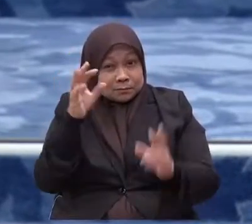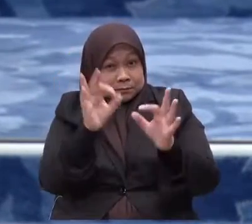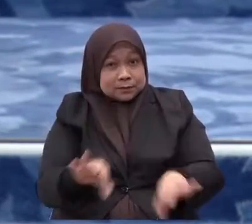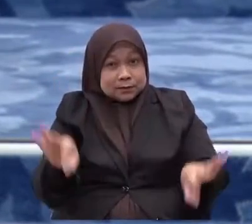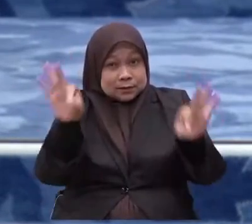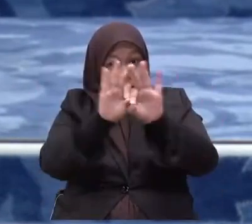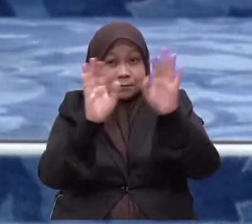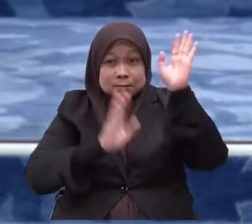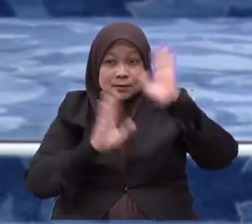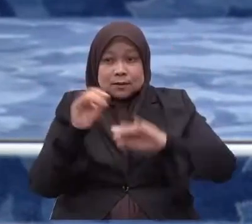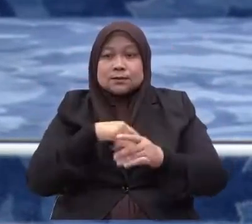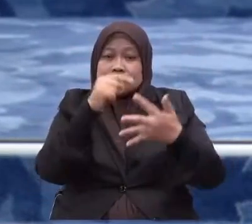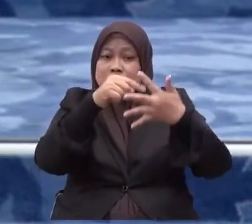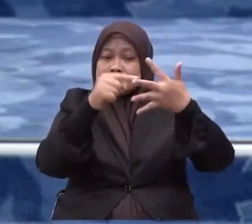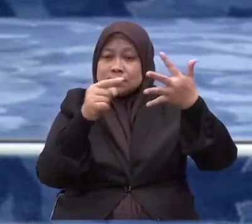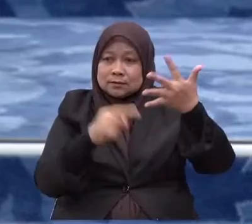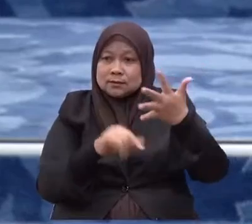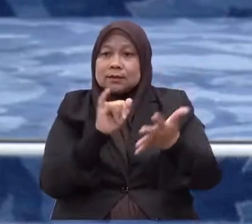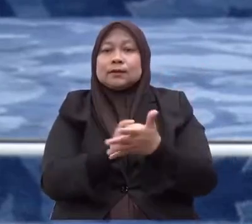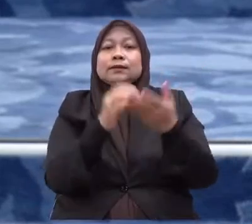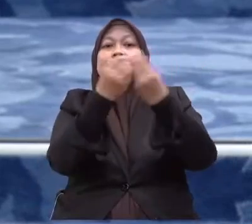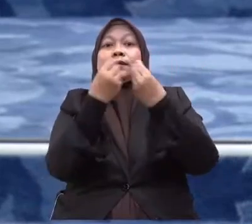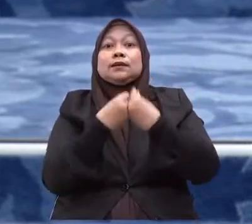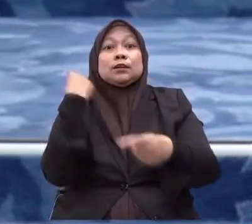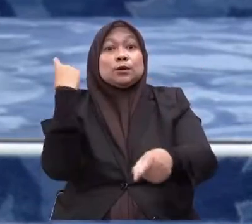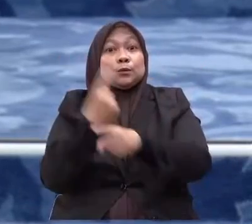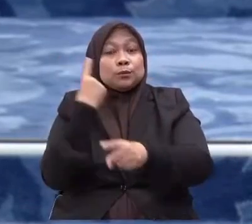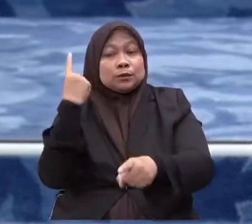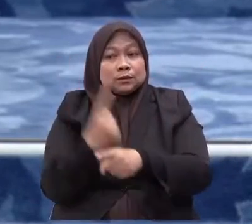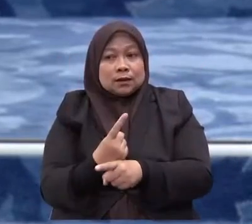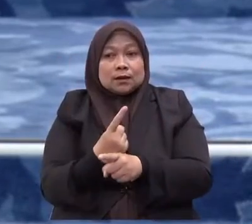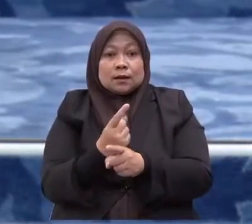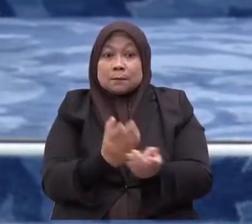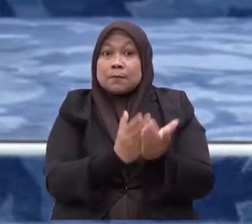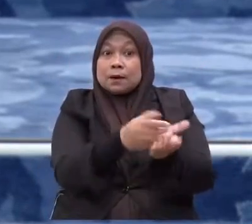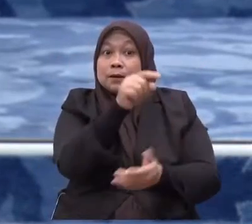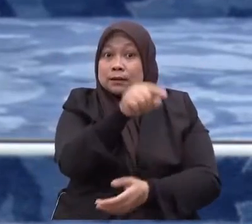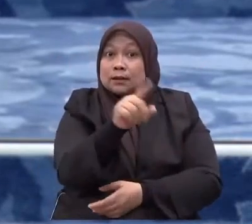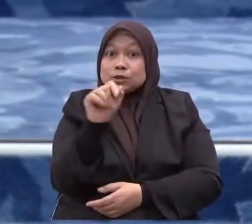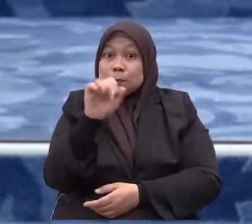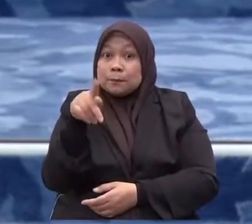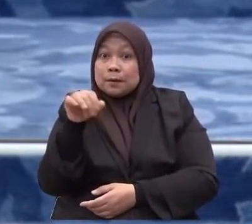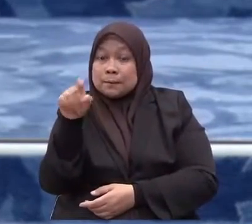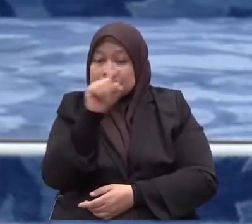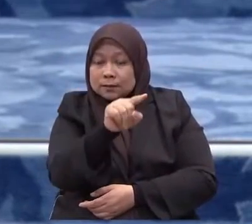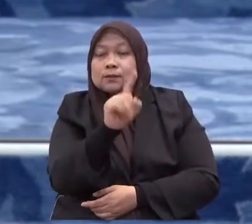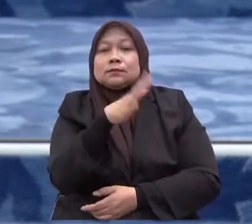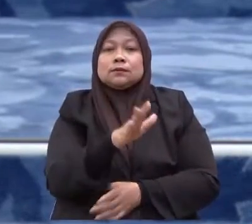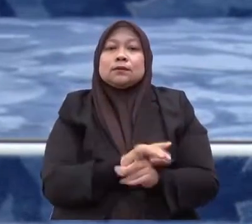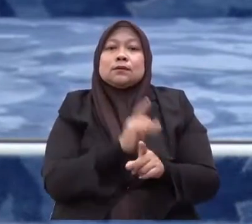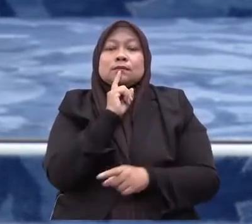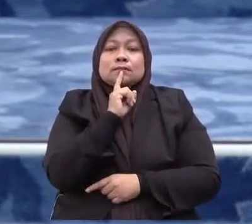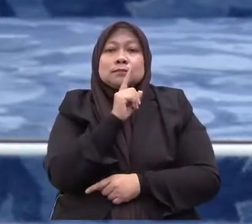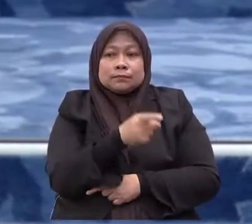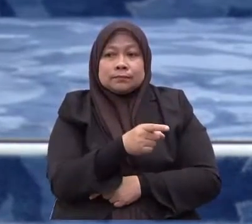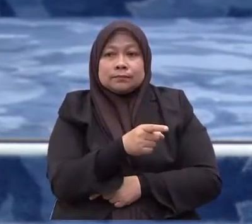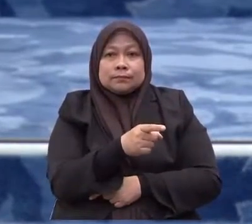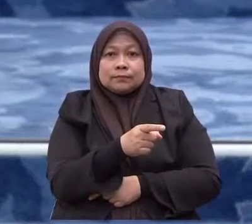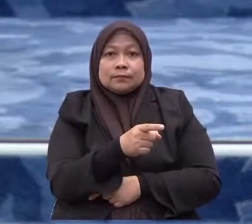kita yang saya sebut tadi yang kita kira betul-betul kawasan pelabuhan yang sebenarnya